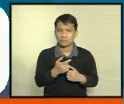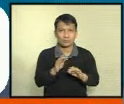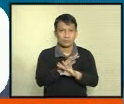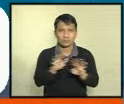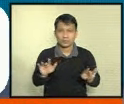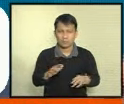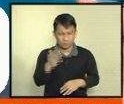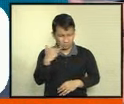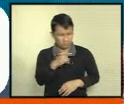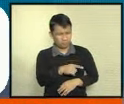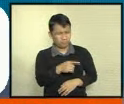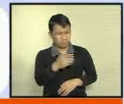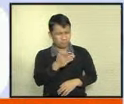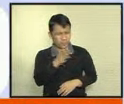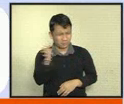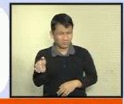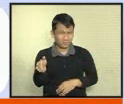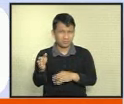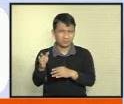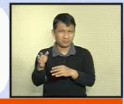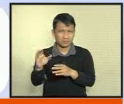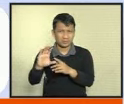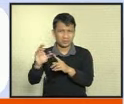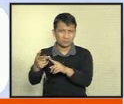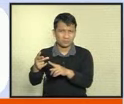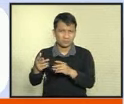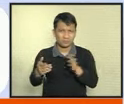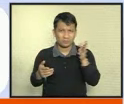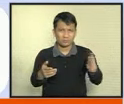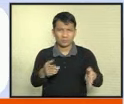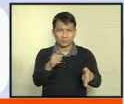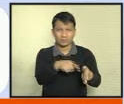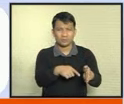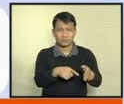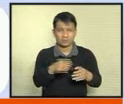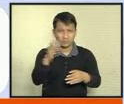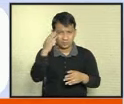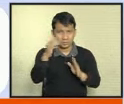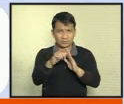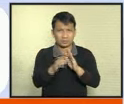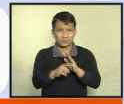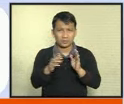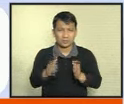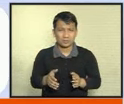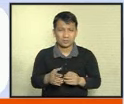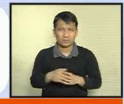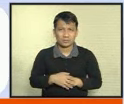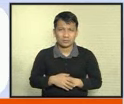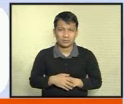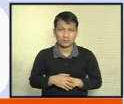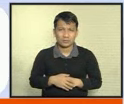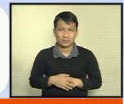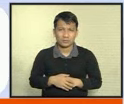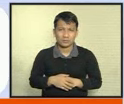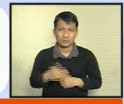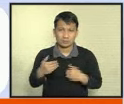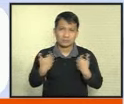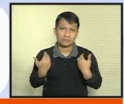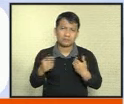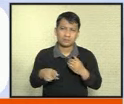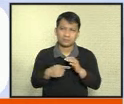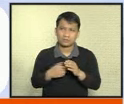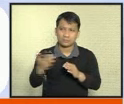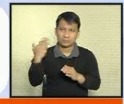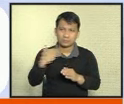Fixer ba't ka kasi, po. Ba't ka pumunta ka sa City Hall? Ba't di ka na lang pumunta sa abogado? Minor pa po ako niyan, sir. Ah, minor ka pa? Apo. Kailan